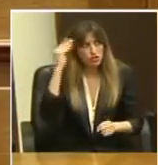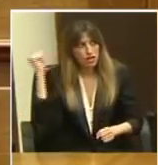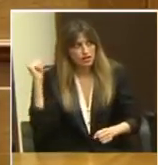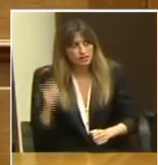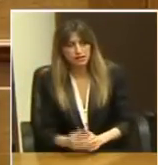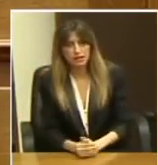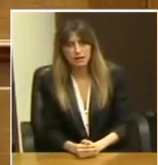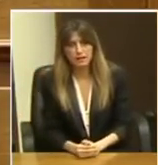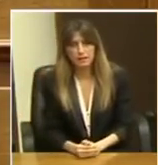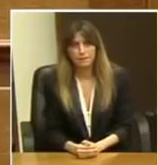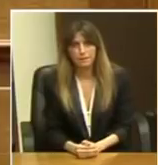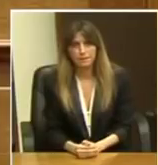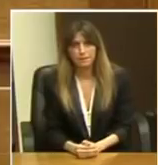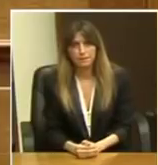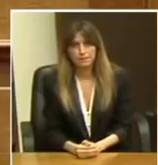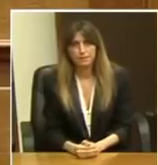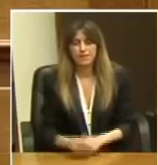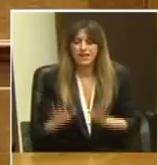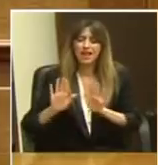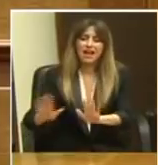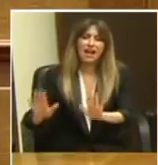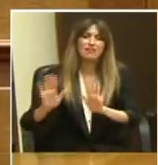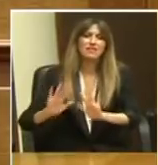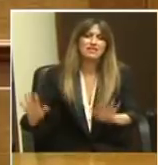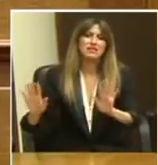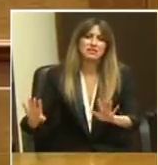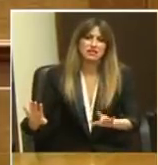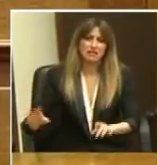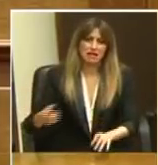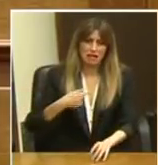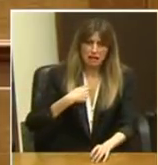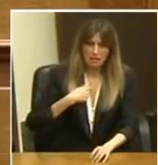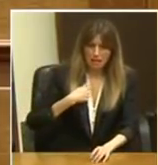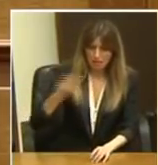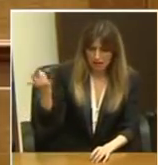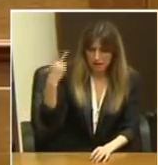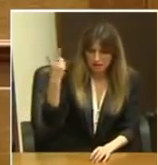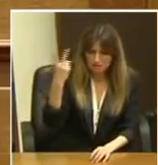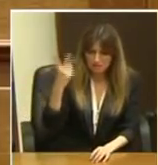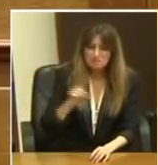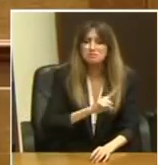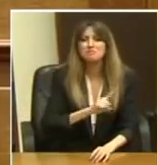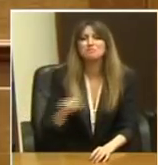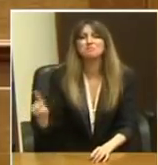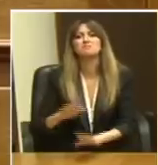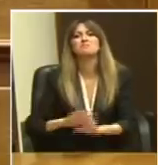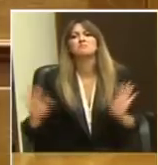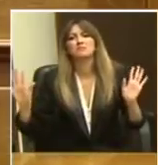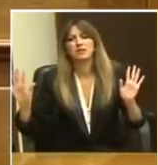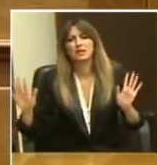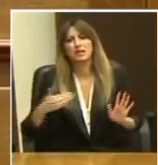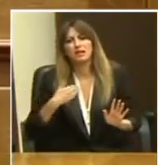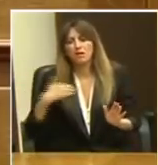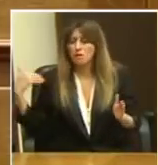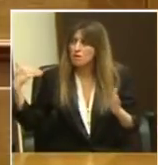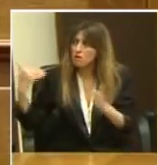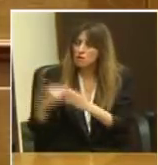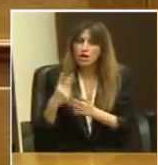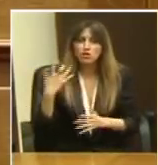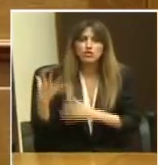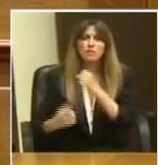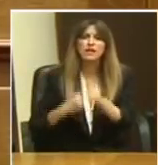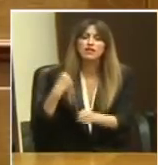ήμασταν. Ελάτε, κύριε. Αφήστε τώρα, αυτά σε μένα να μην τα λέτε. Έχουμε ζήσει μαζί 25 χρόνια. Σας ξέρω